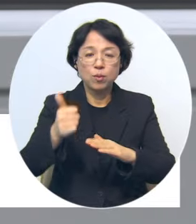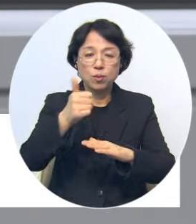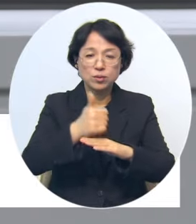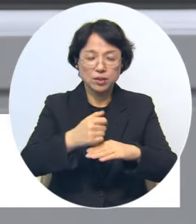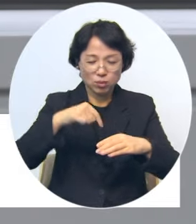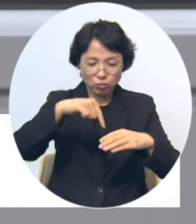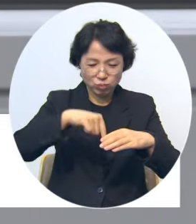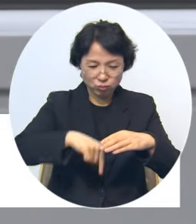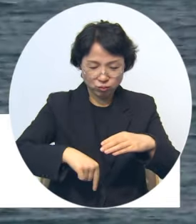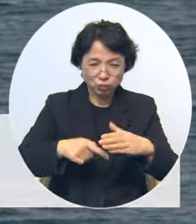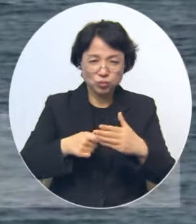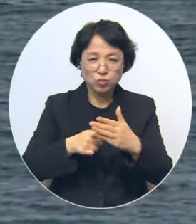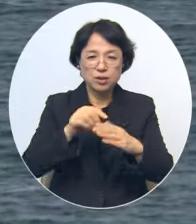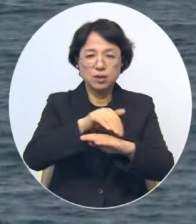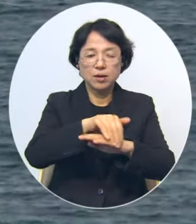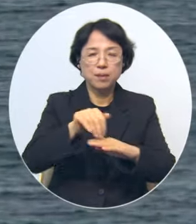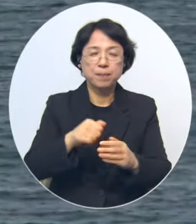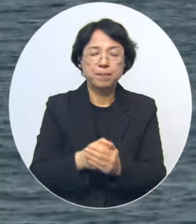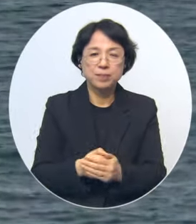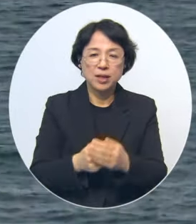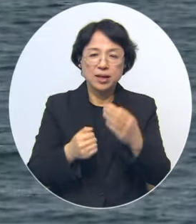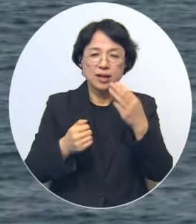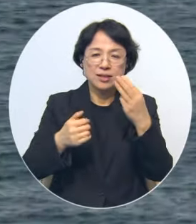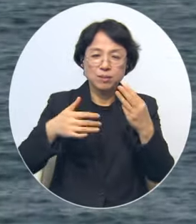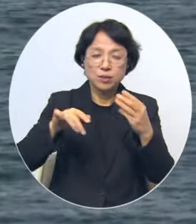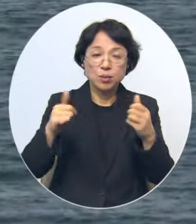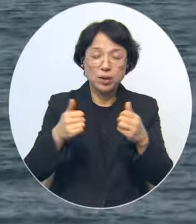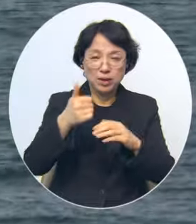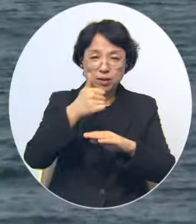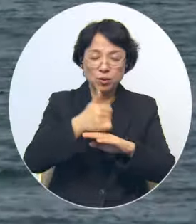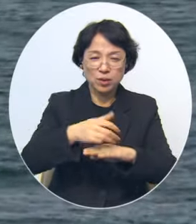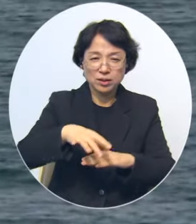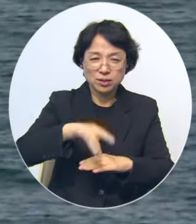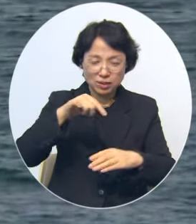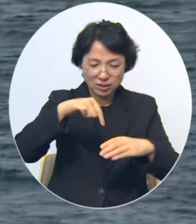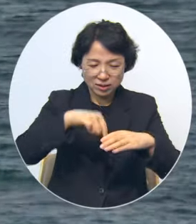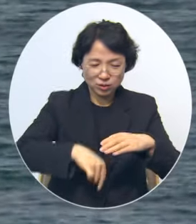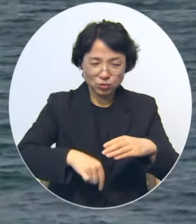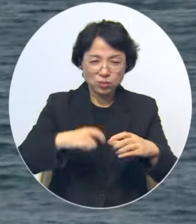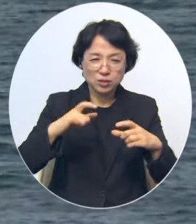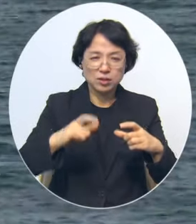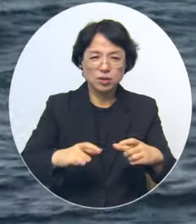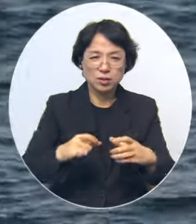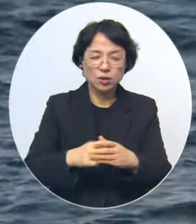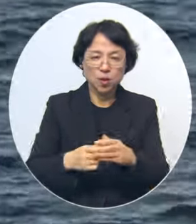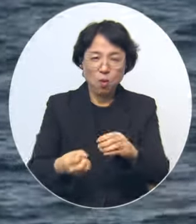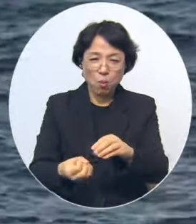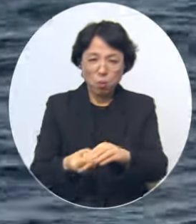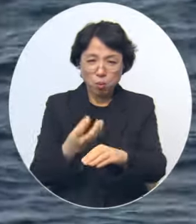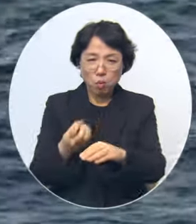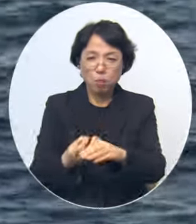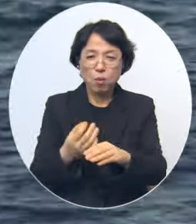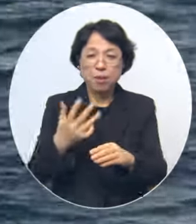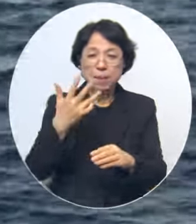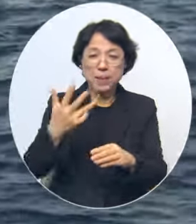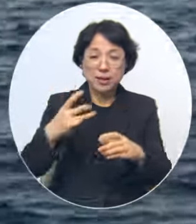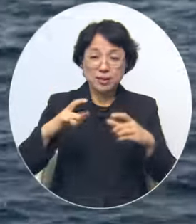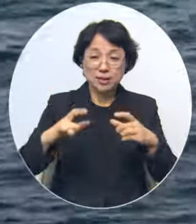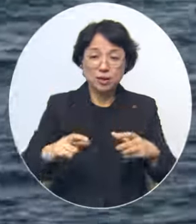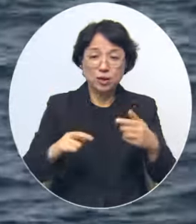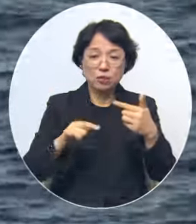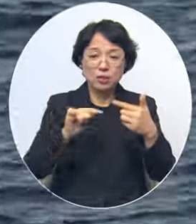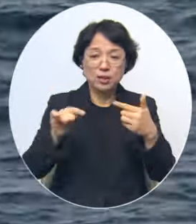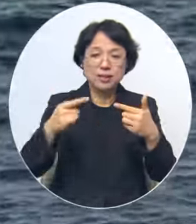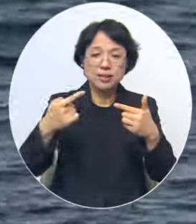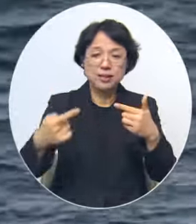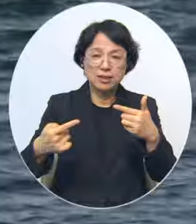추진해 나가고자 합니다 3차 전략회의 결과 첫 시추 지역으로 대왕 고래로 알려진 8광구 6-1광구